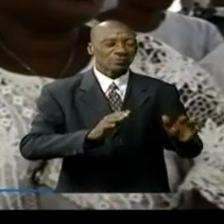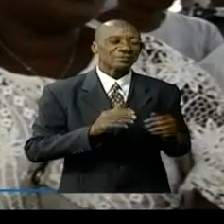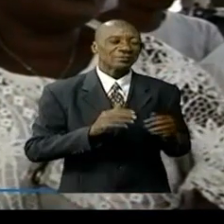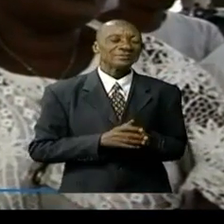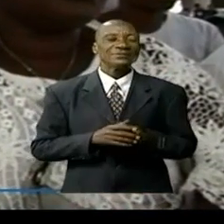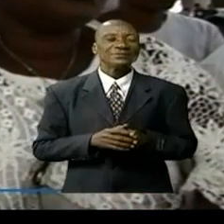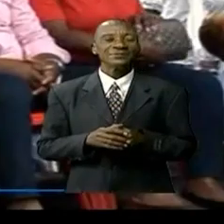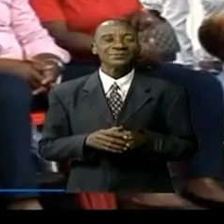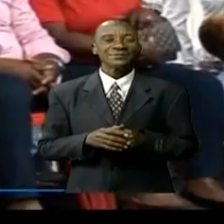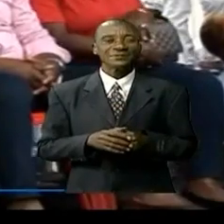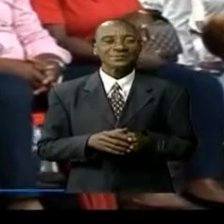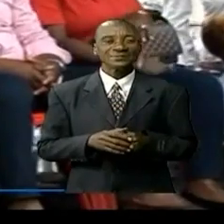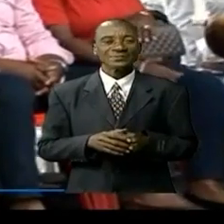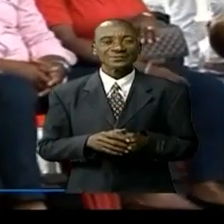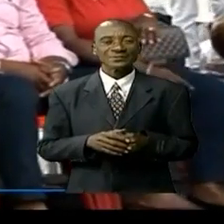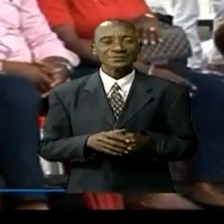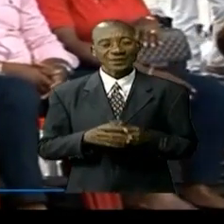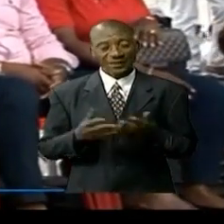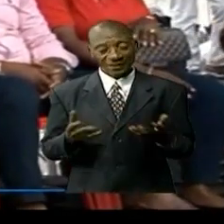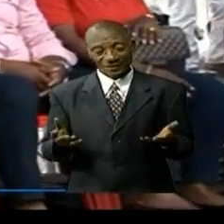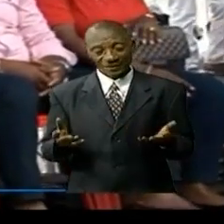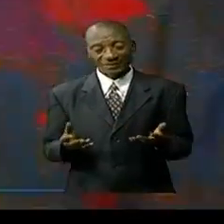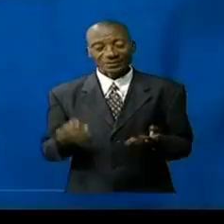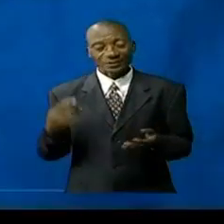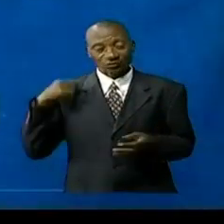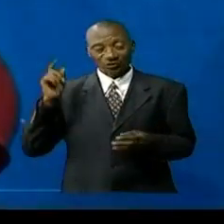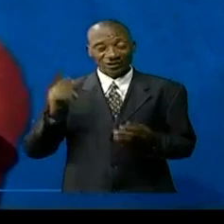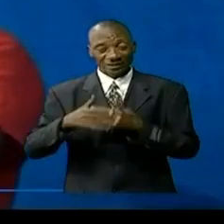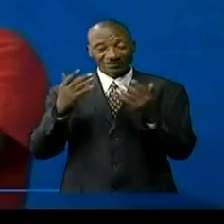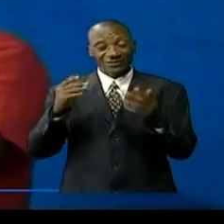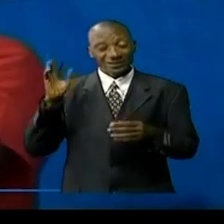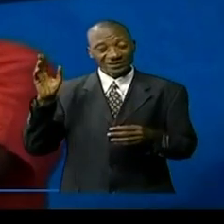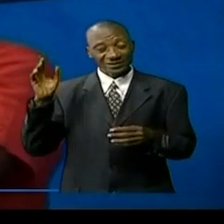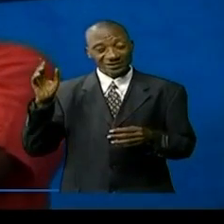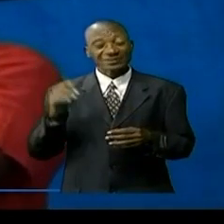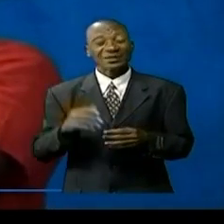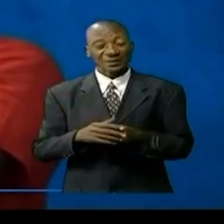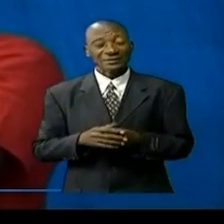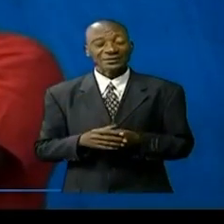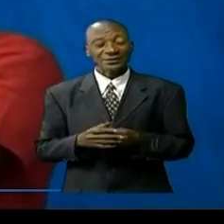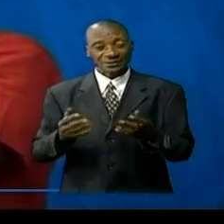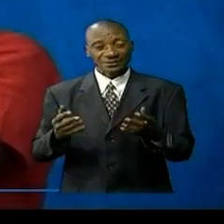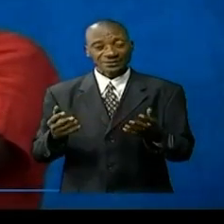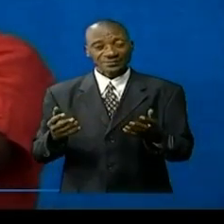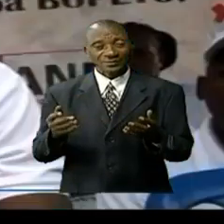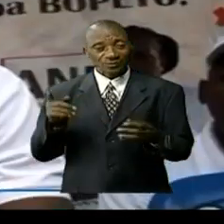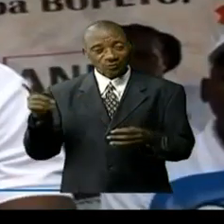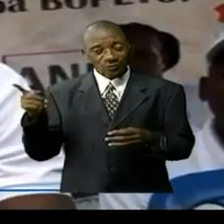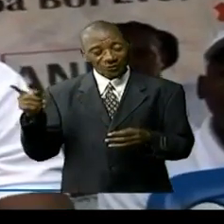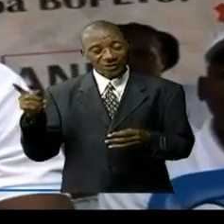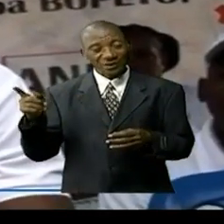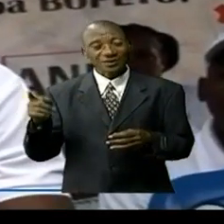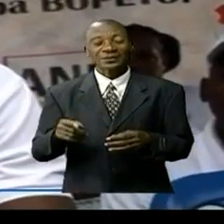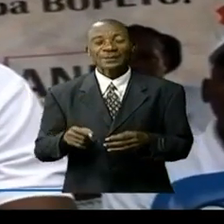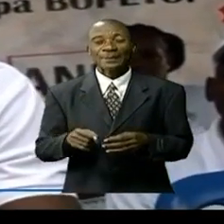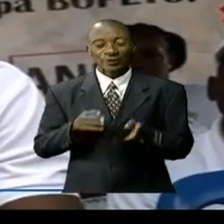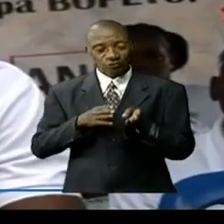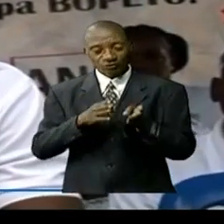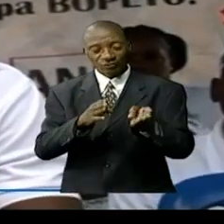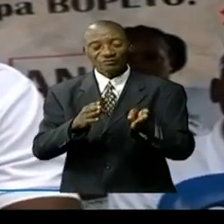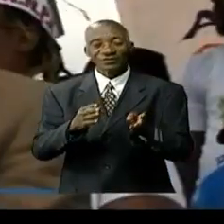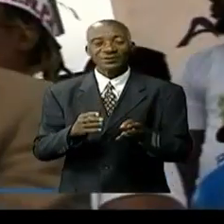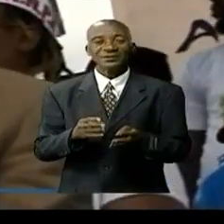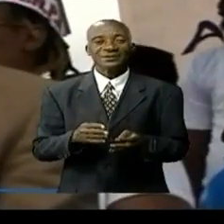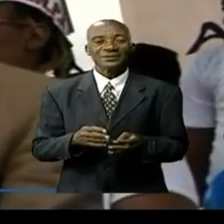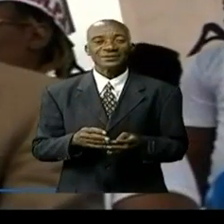de l'action Gobila pour le progrès de Kinshasa est une réponse à l'invitation permanente du chef de l'État lors de